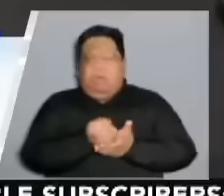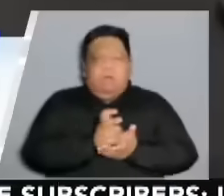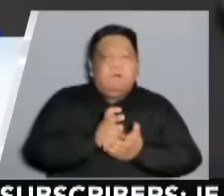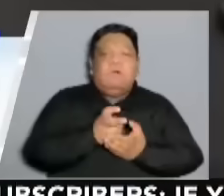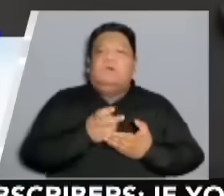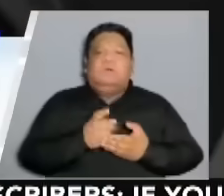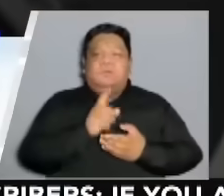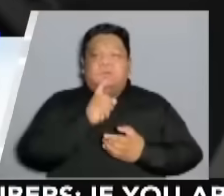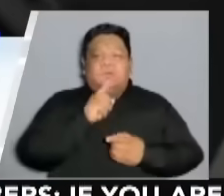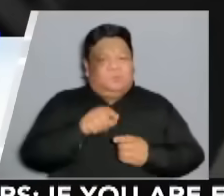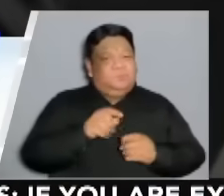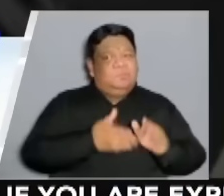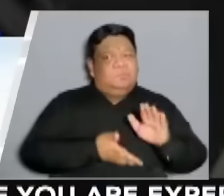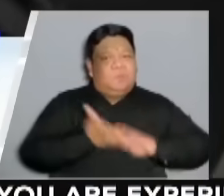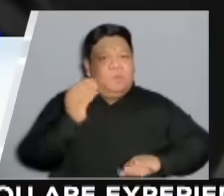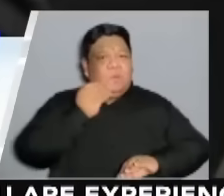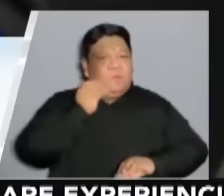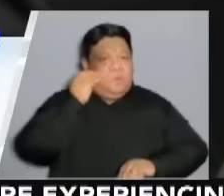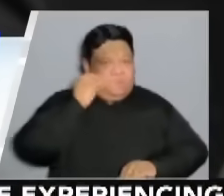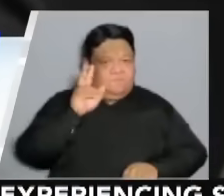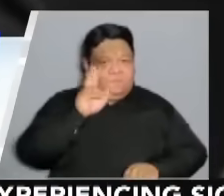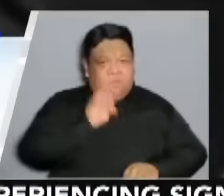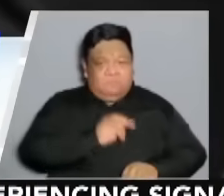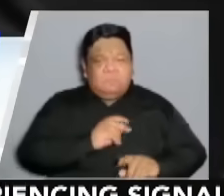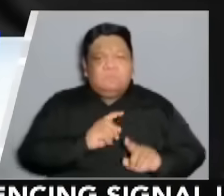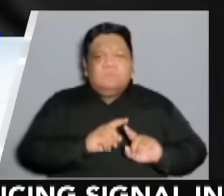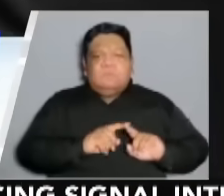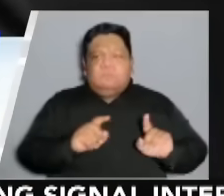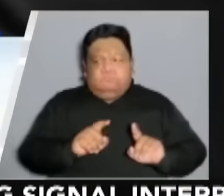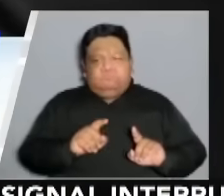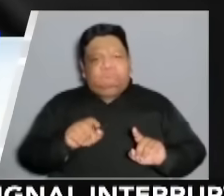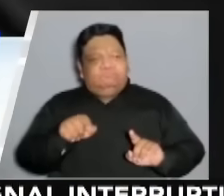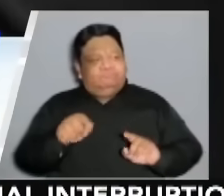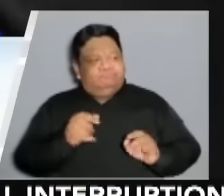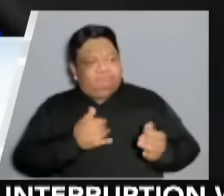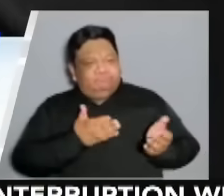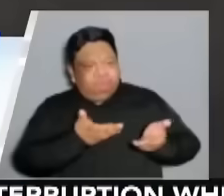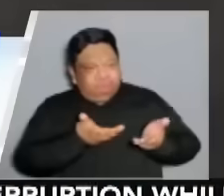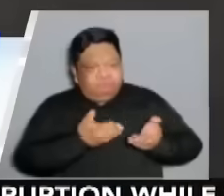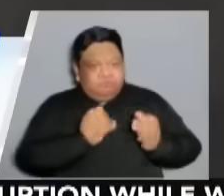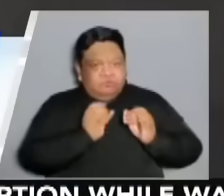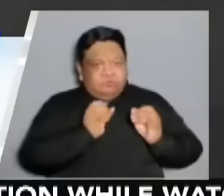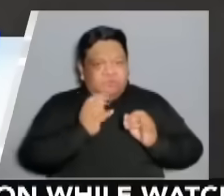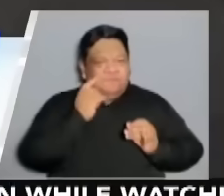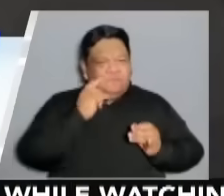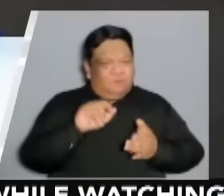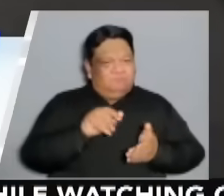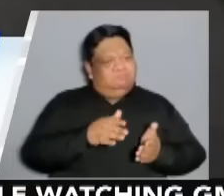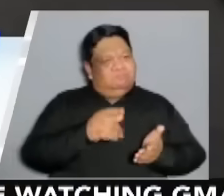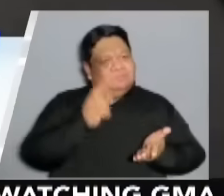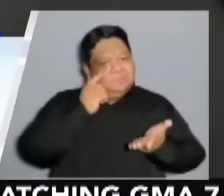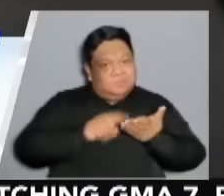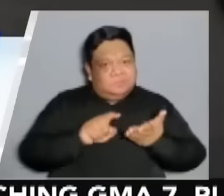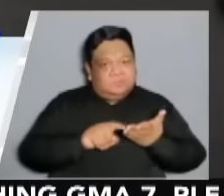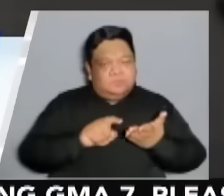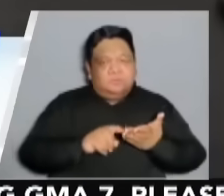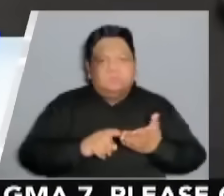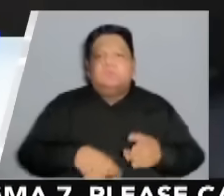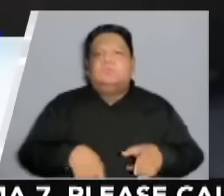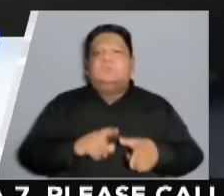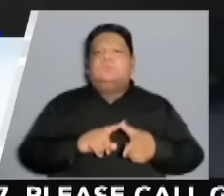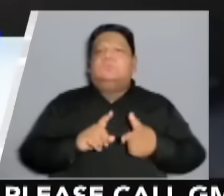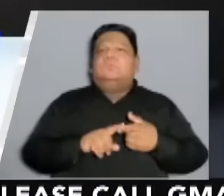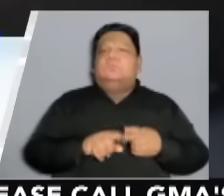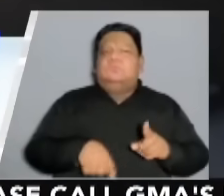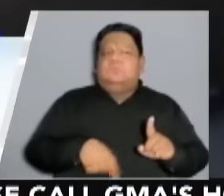at kinakausap na ng immigration officer bilang bahagi ng primary inspection. Pero bigla niyang hinatak pabalik ang sarili